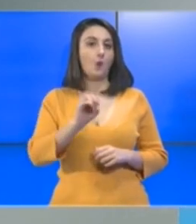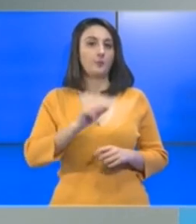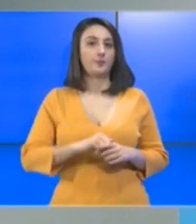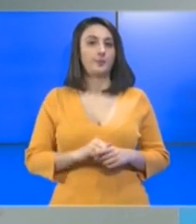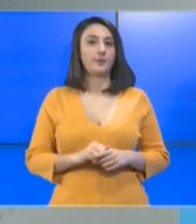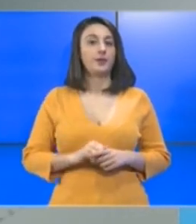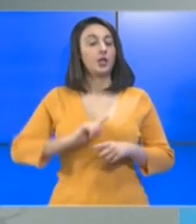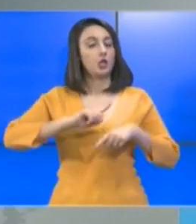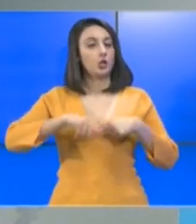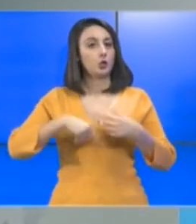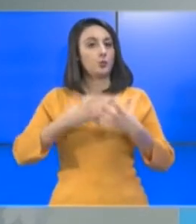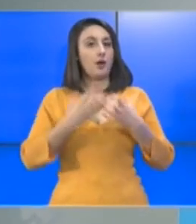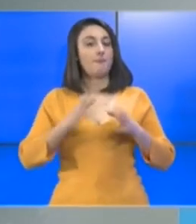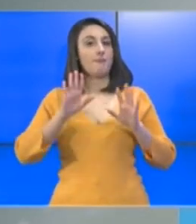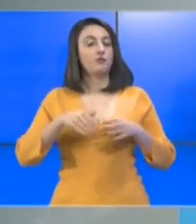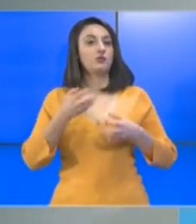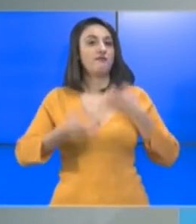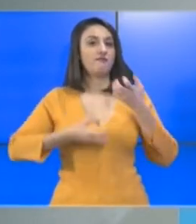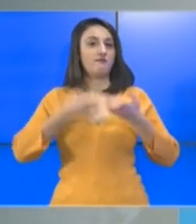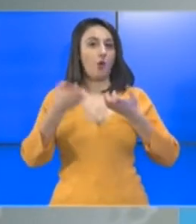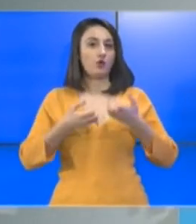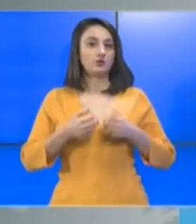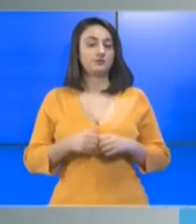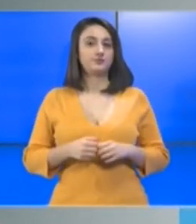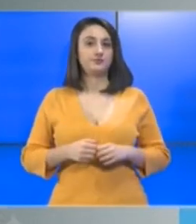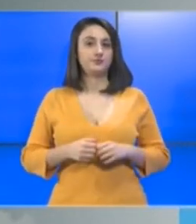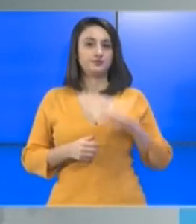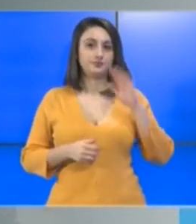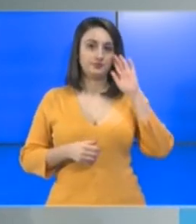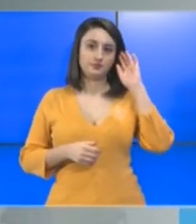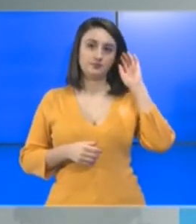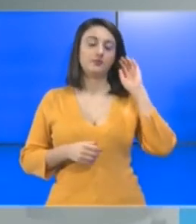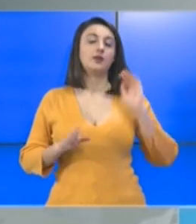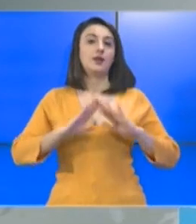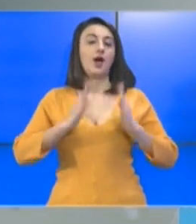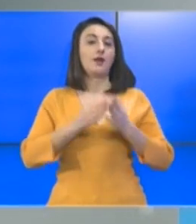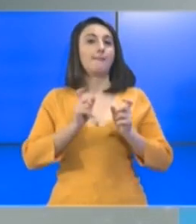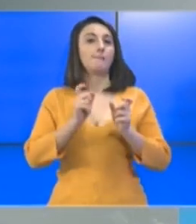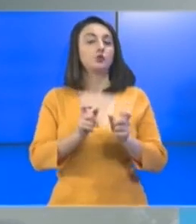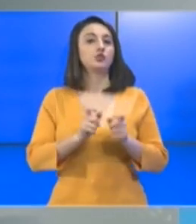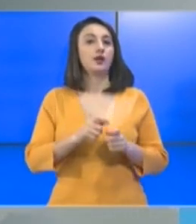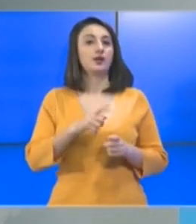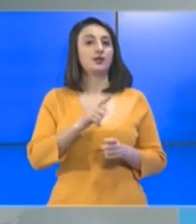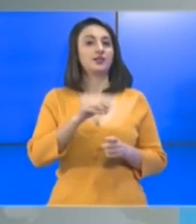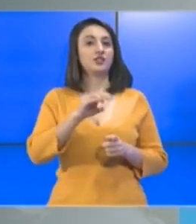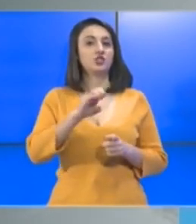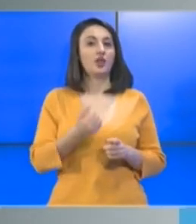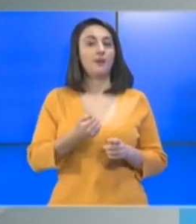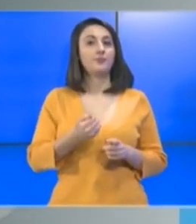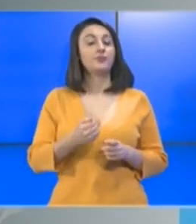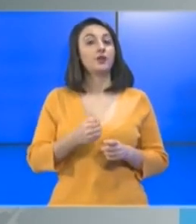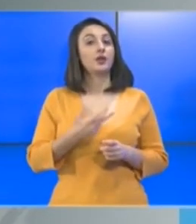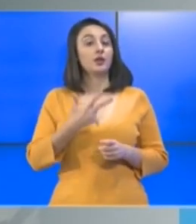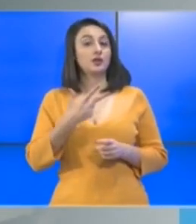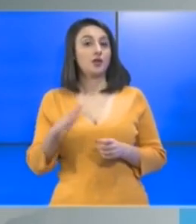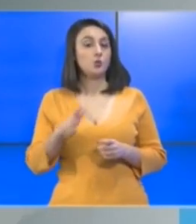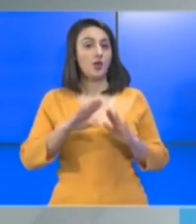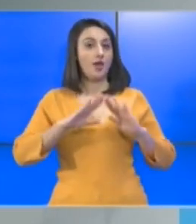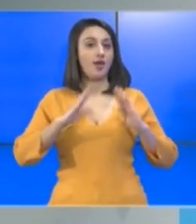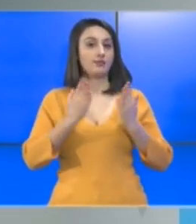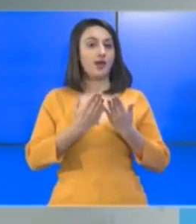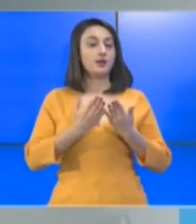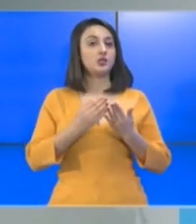După aceea am avut incendiu masiv în area protejată, dreptul grădiștea Căldărușan, peste 300 de